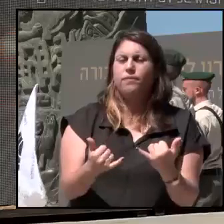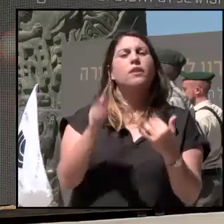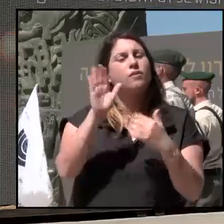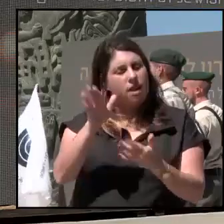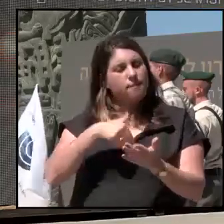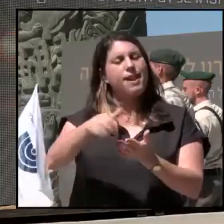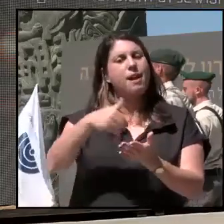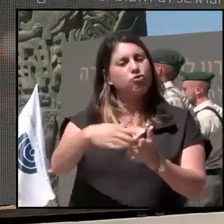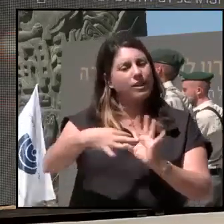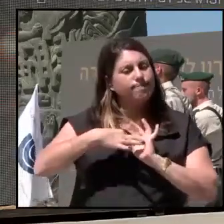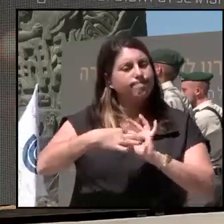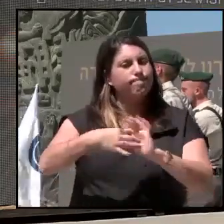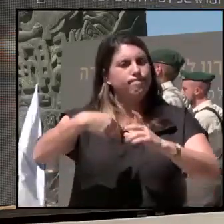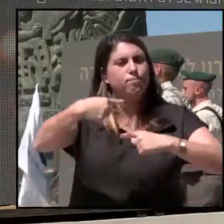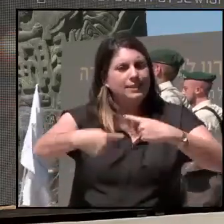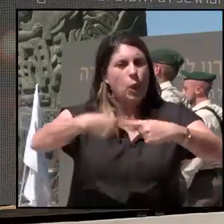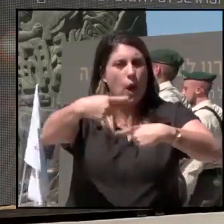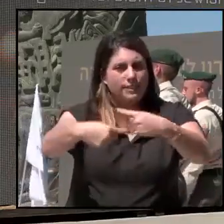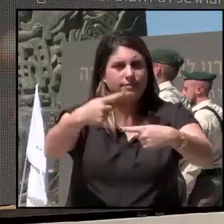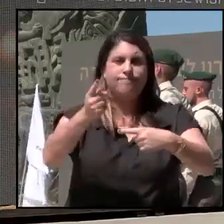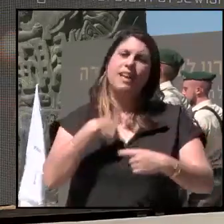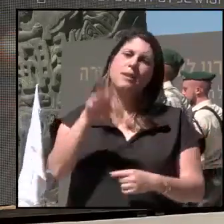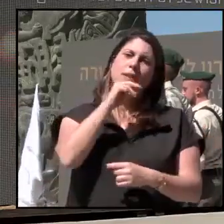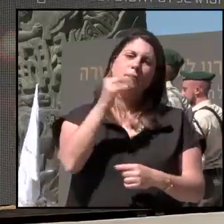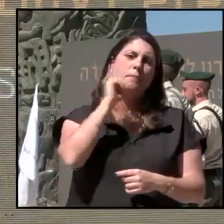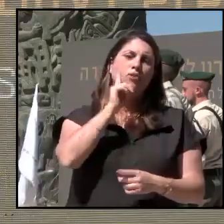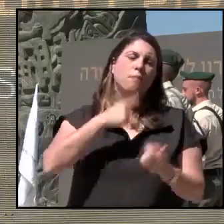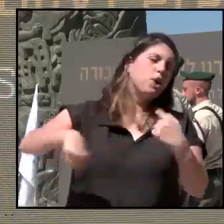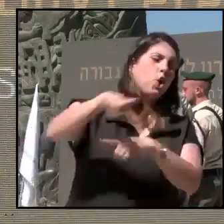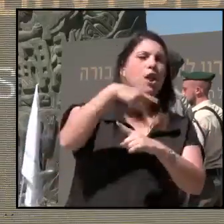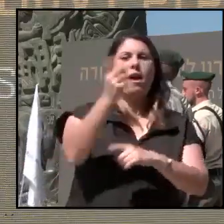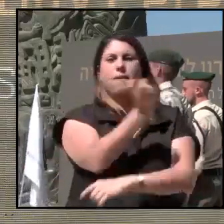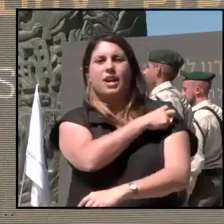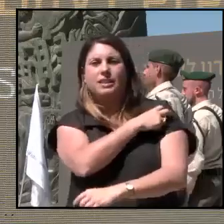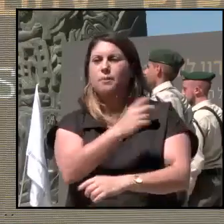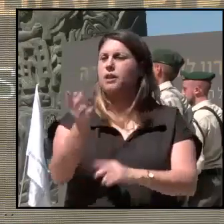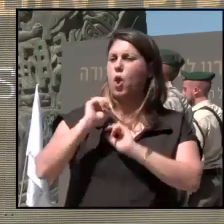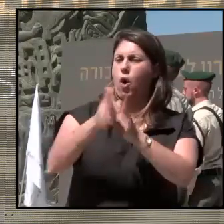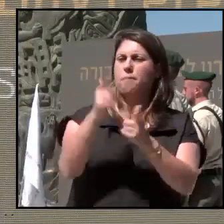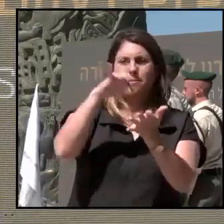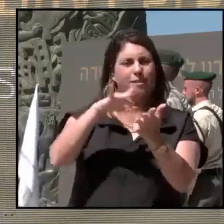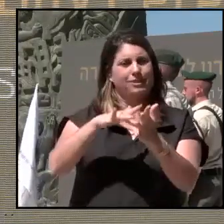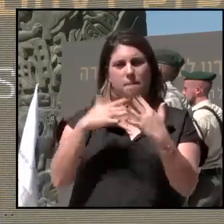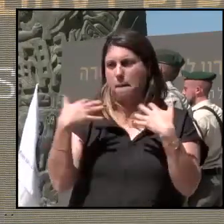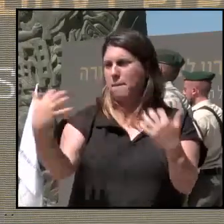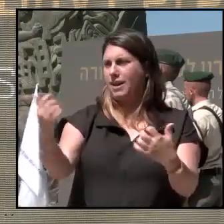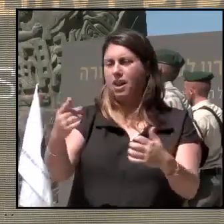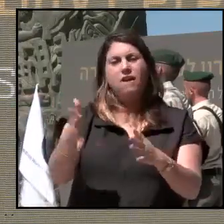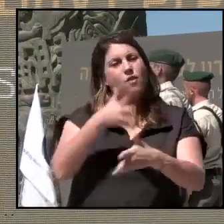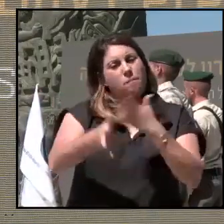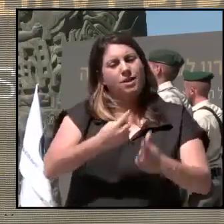להמשיך את המסורת מרובת השנים. אדבר בשם כל המפקדים והלוחמים היושבים בקהל ואומר שאנו